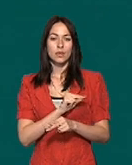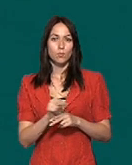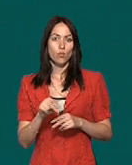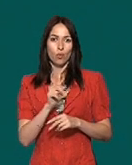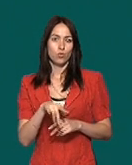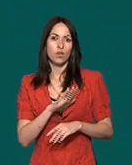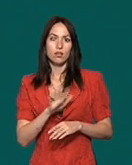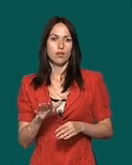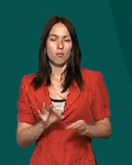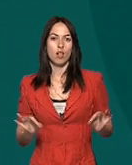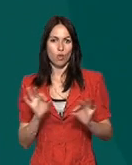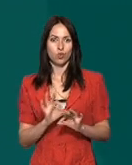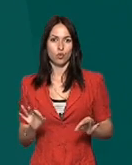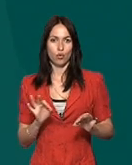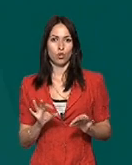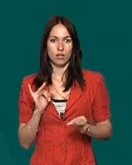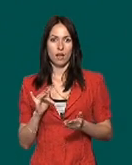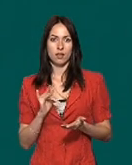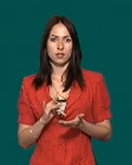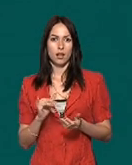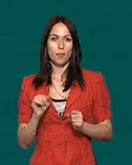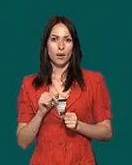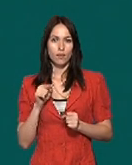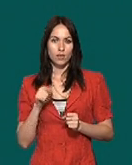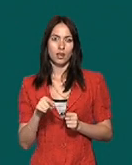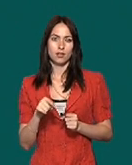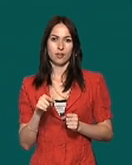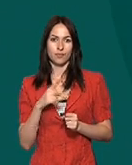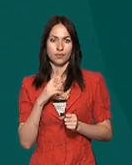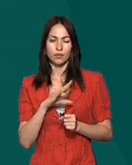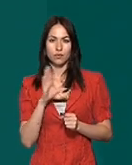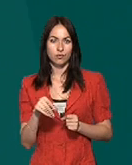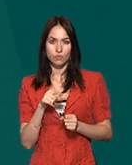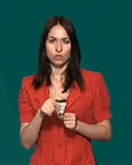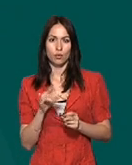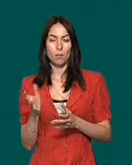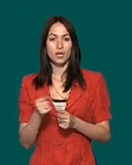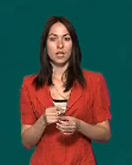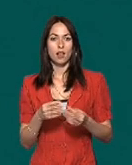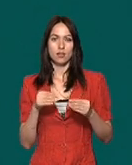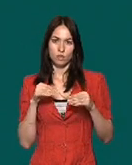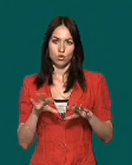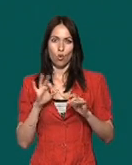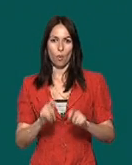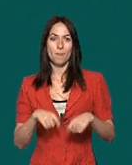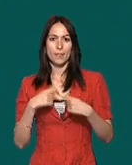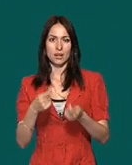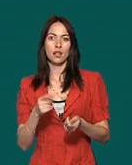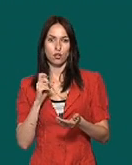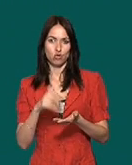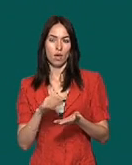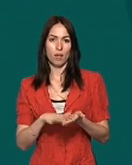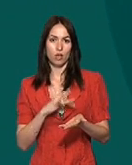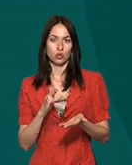мабуть, ніколи. Центральне управління вместе з відділом центрального управління прийняли рішення по передачі в город. Якщо общежитие